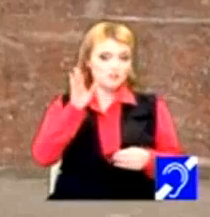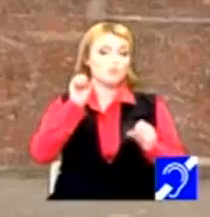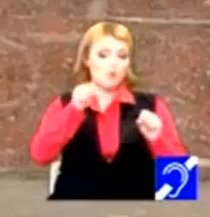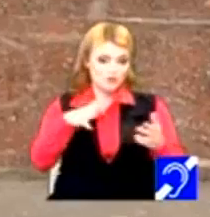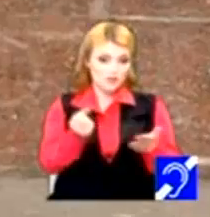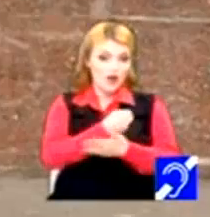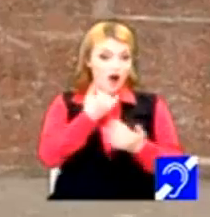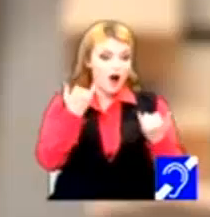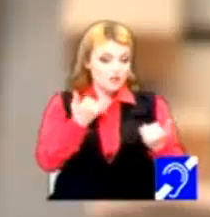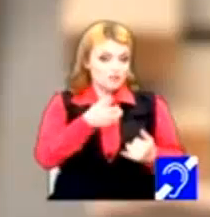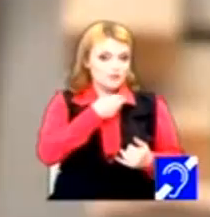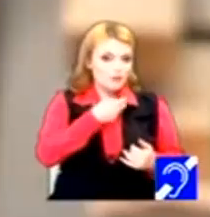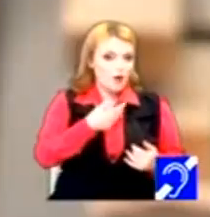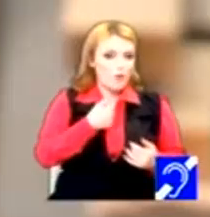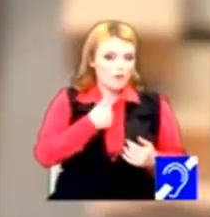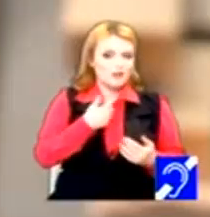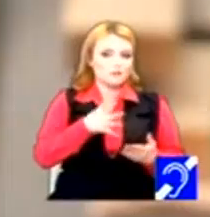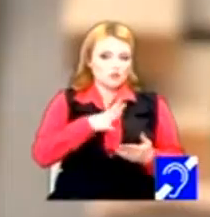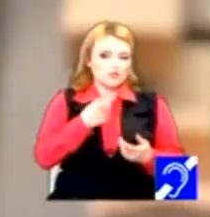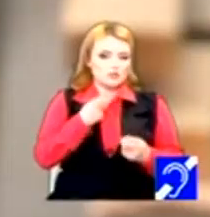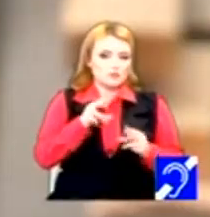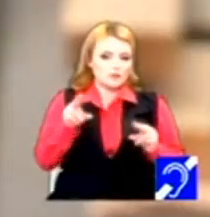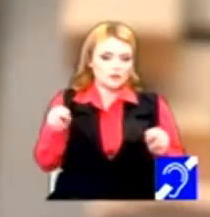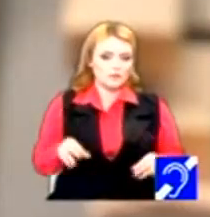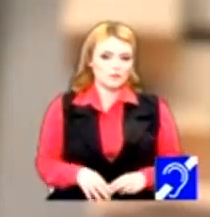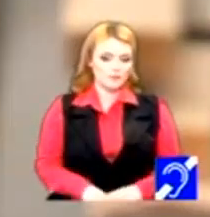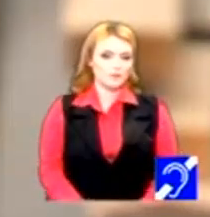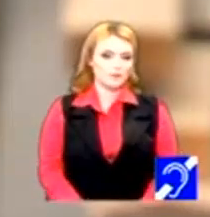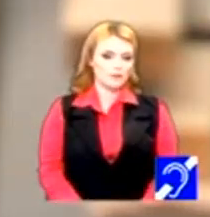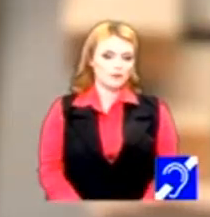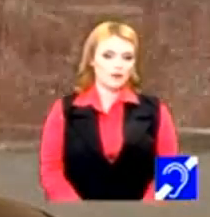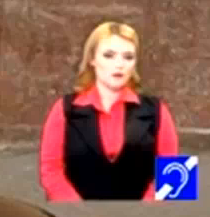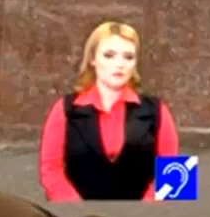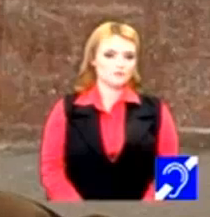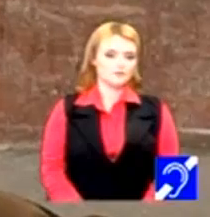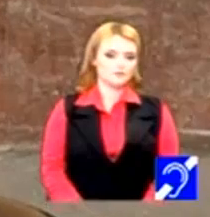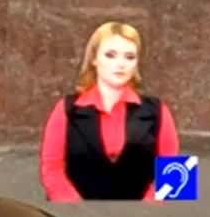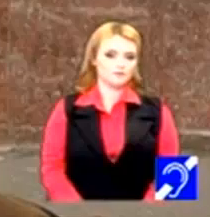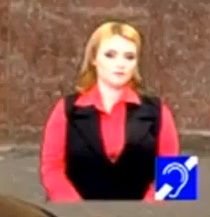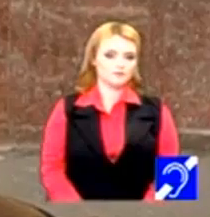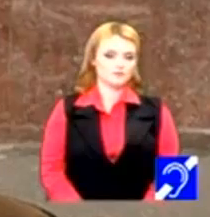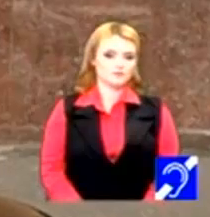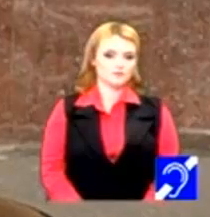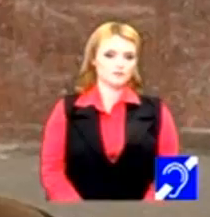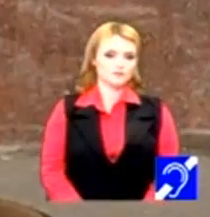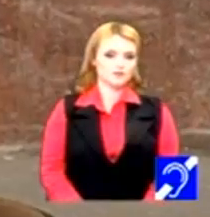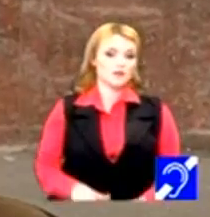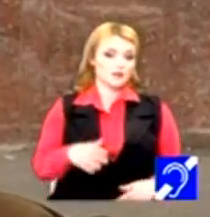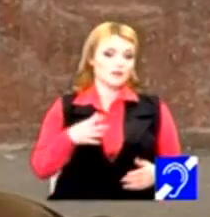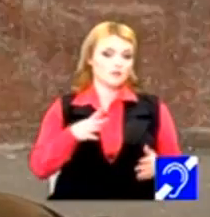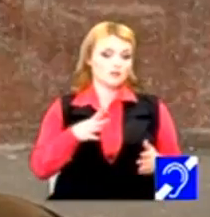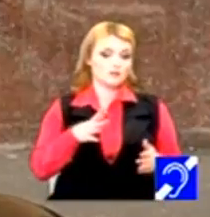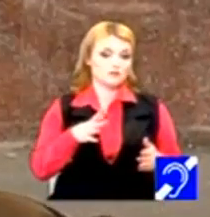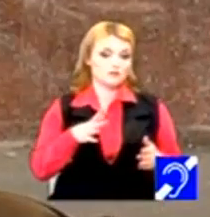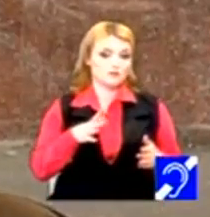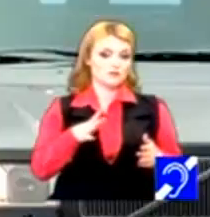greu, dar iată, am avut noroc să-i sancționeze pe șoferii care se parchează neregulamentar, blochează drumurile, iată,